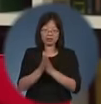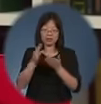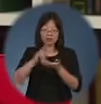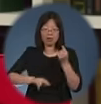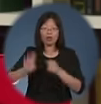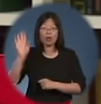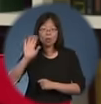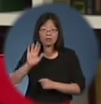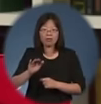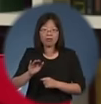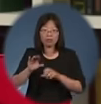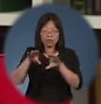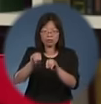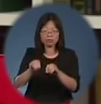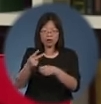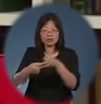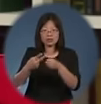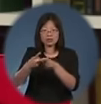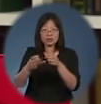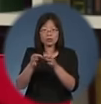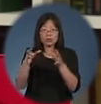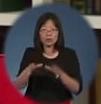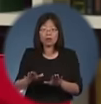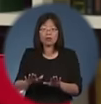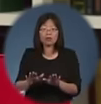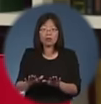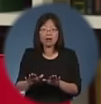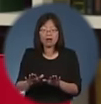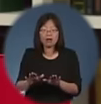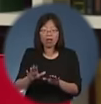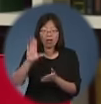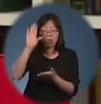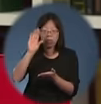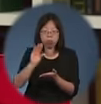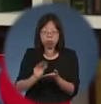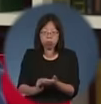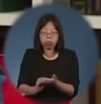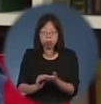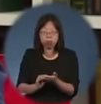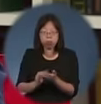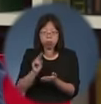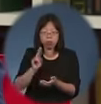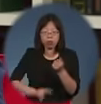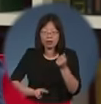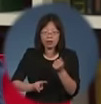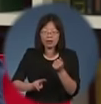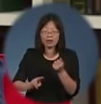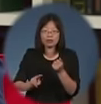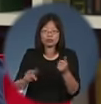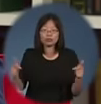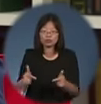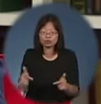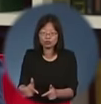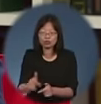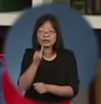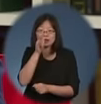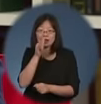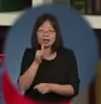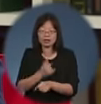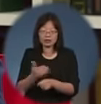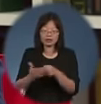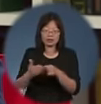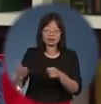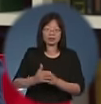시작하더니 한 2년 3년 가니까 이제 거의 안 팔리기 시작해요 예예 어 그렇게 했기